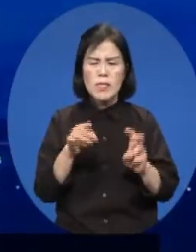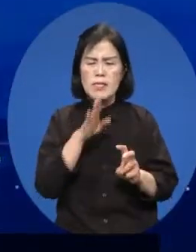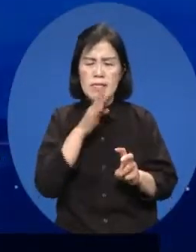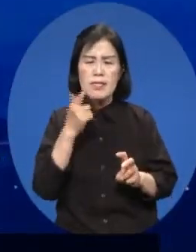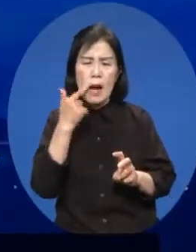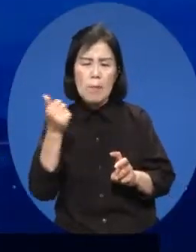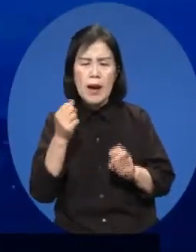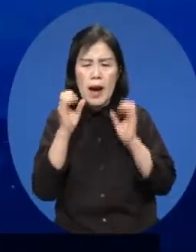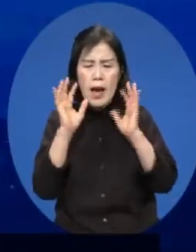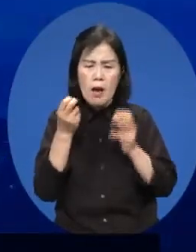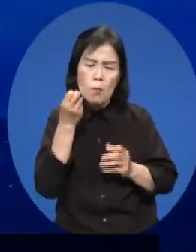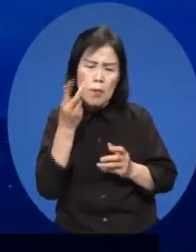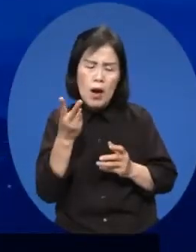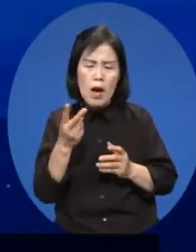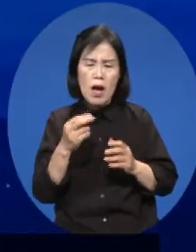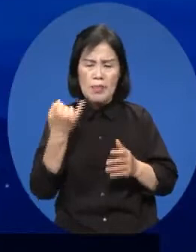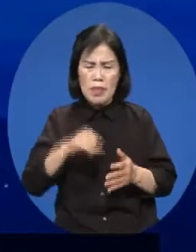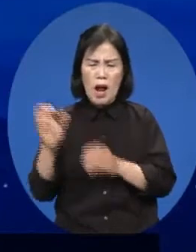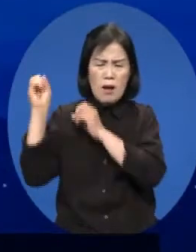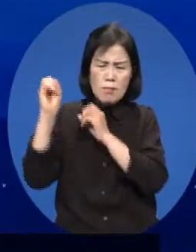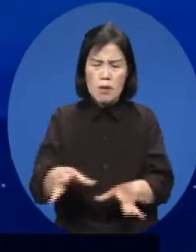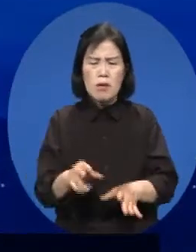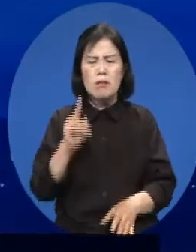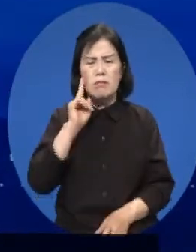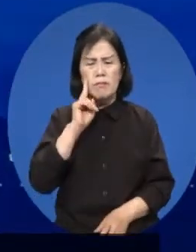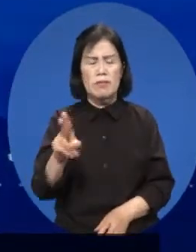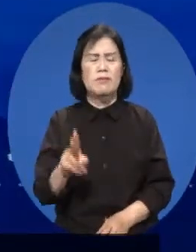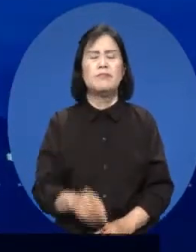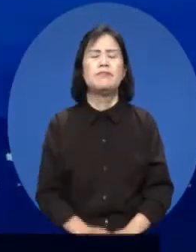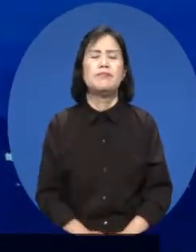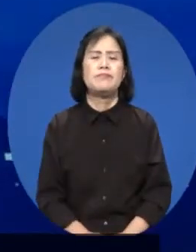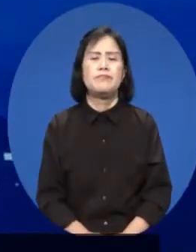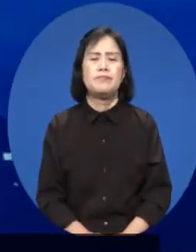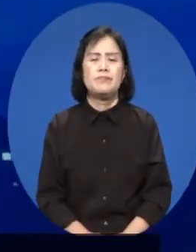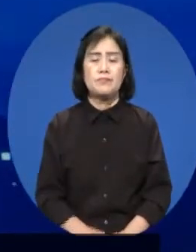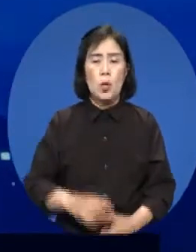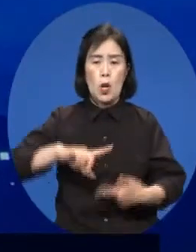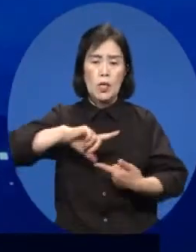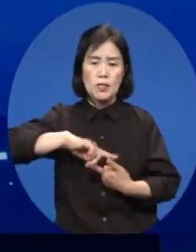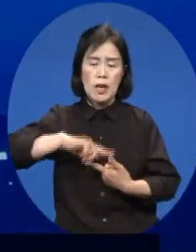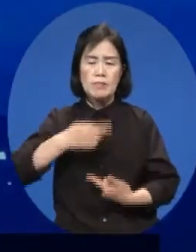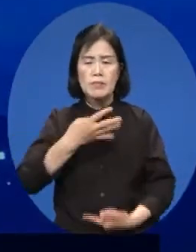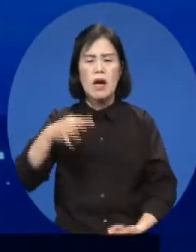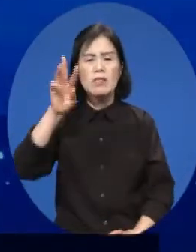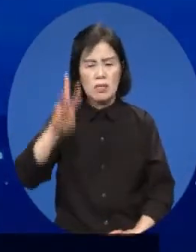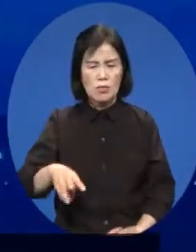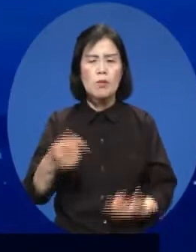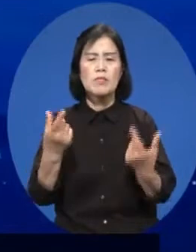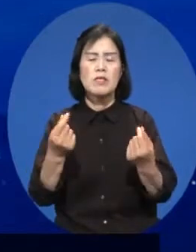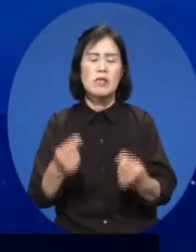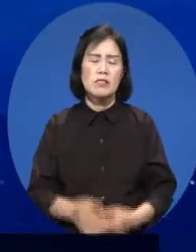재무 두 달 된 딸을 던져서 중태에 빠트린 어떻게 떤 일이 있었죠 뭐 경남 사천 에서도 비슷한 이랬었는데